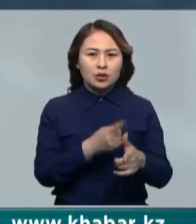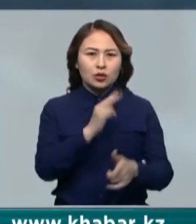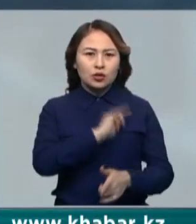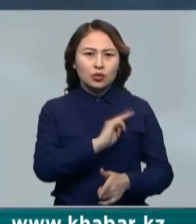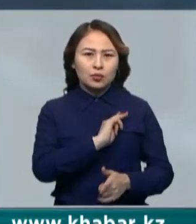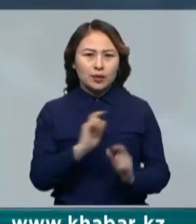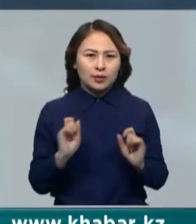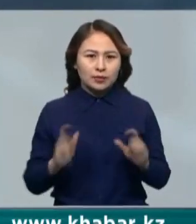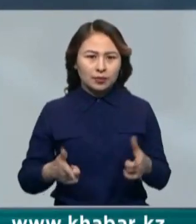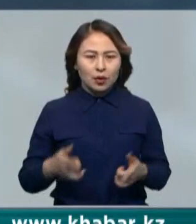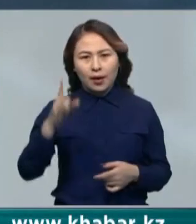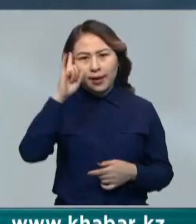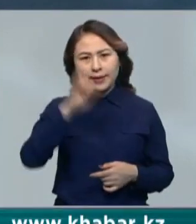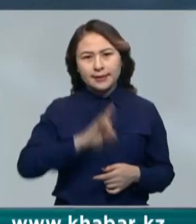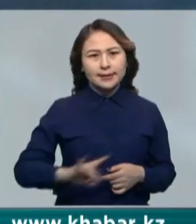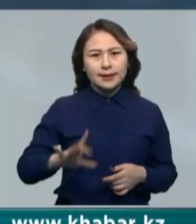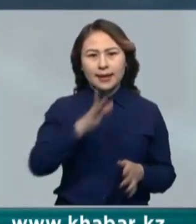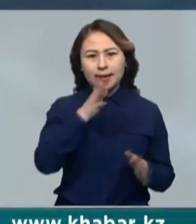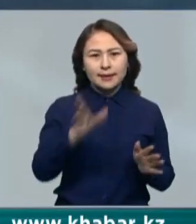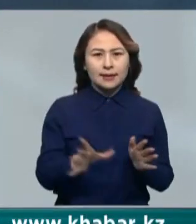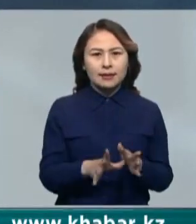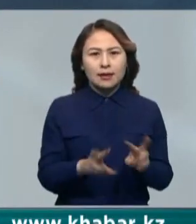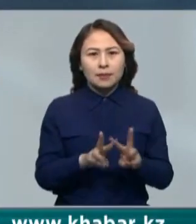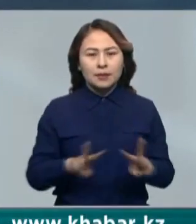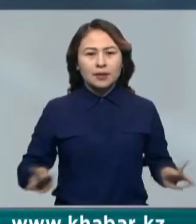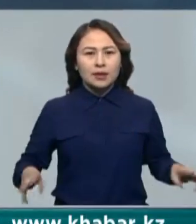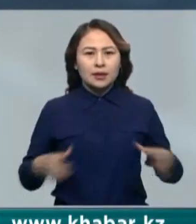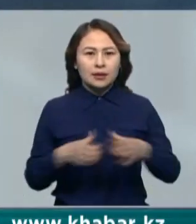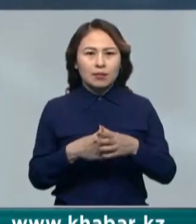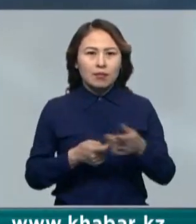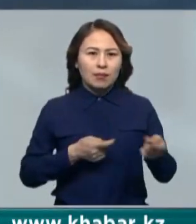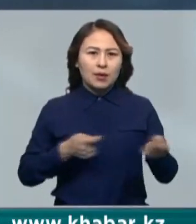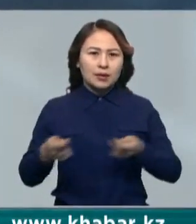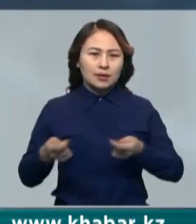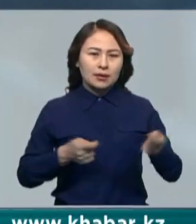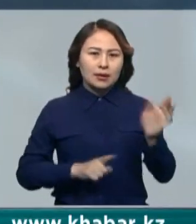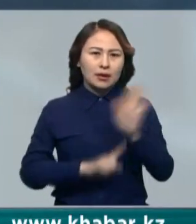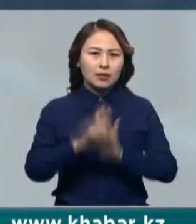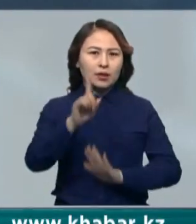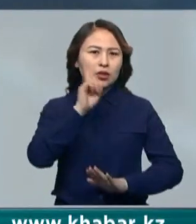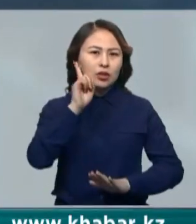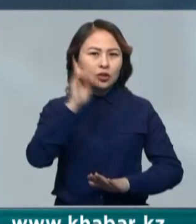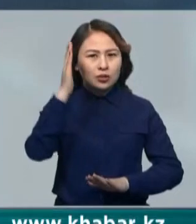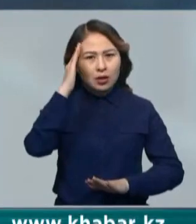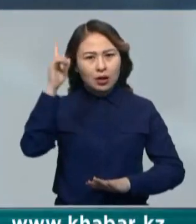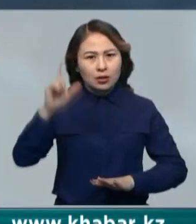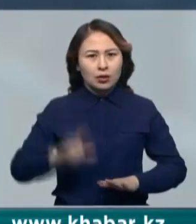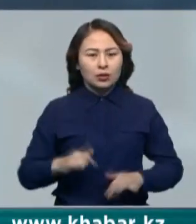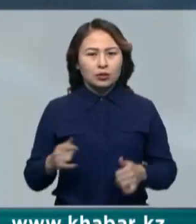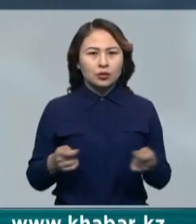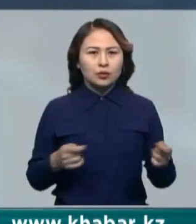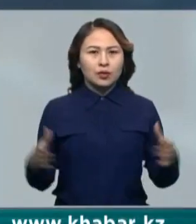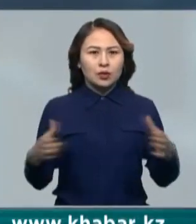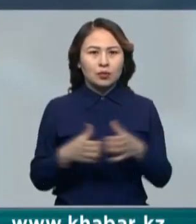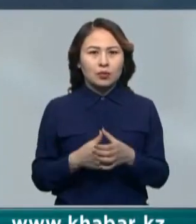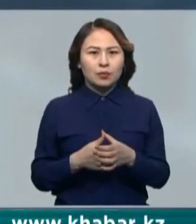ретінде жұмысқа кірісті. Оған дейін Қазақстан Республикасы энергетика министрлігінде департамент басқарған қабілетті жас енді